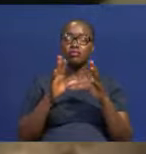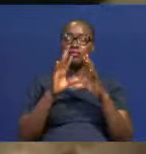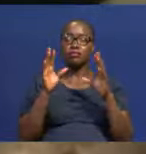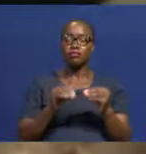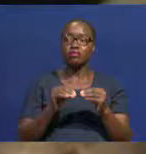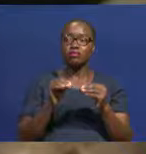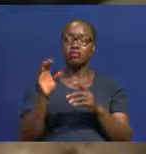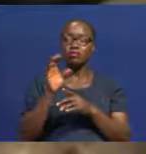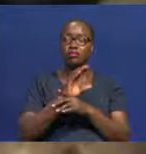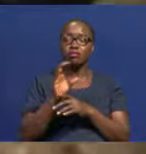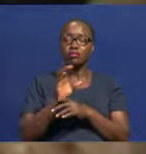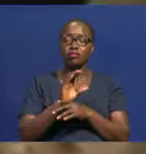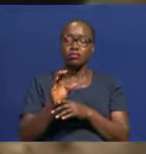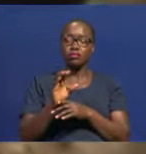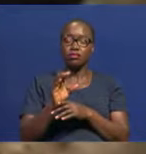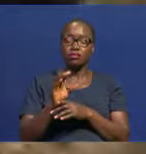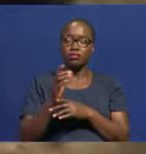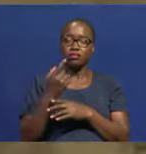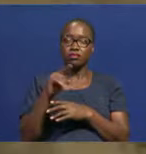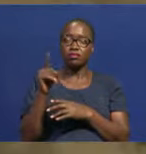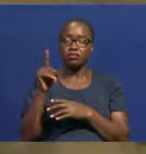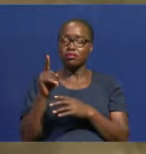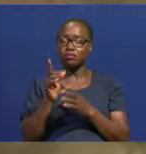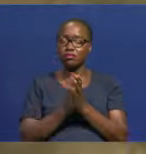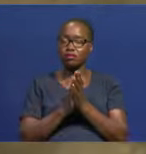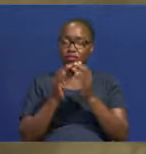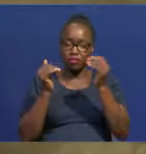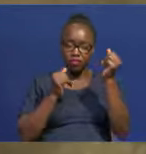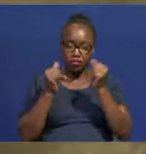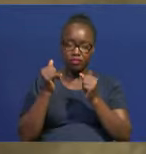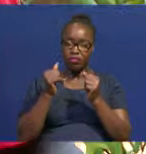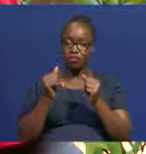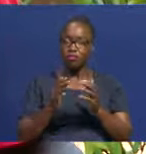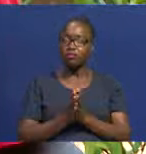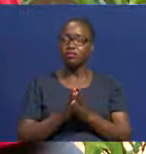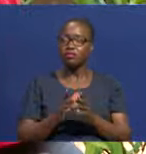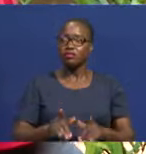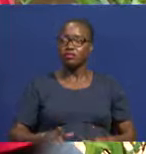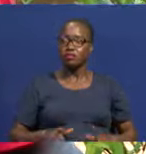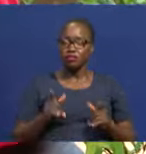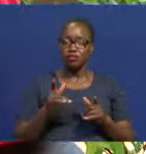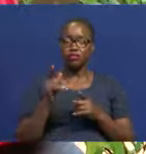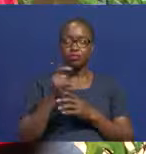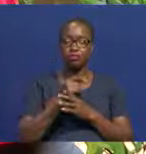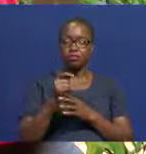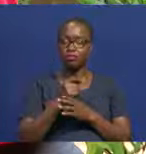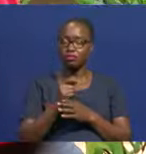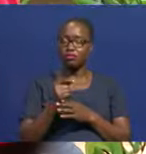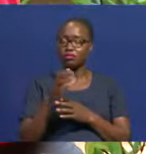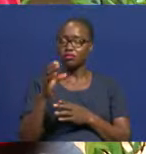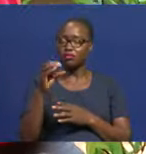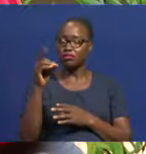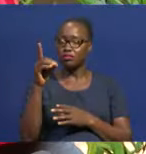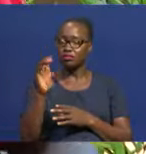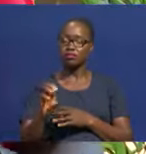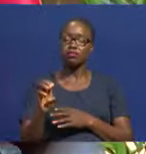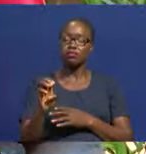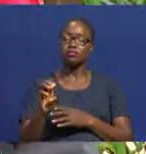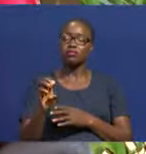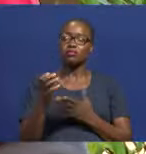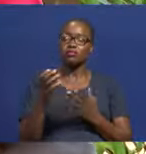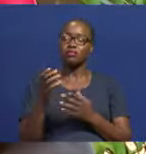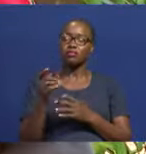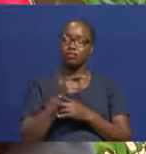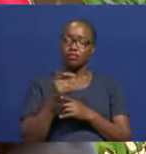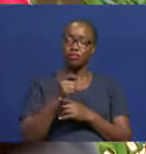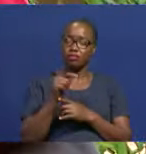as an infantry soldier was passing a grueling military survival course. Survival course ni kozi